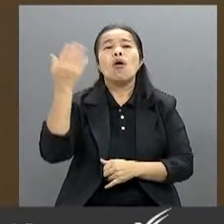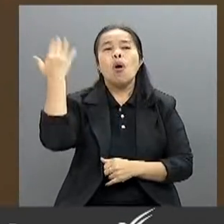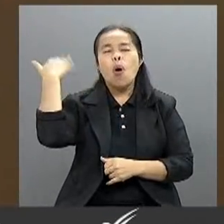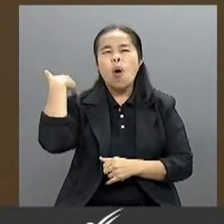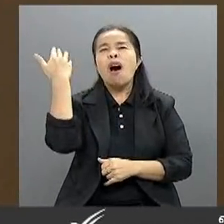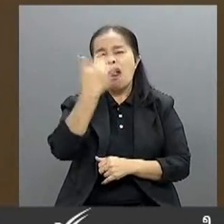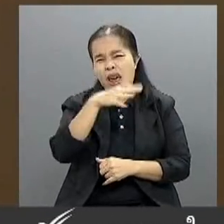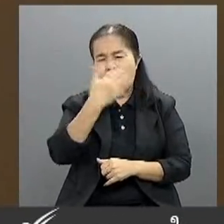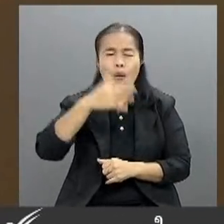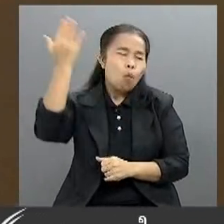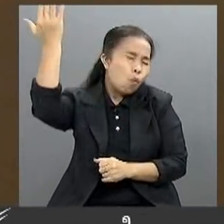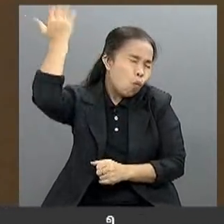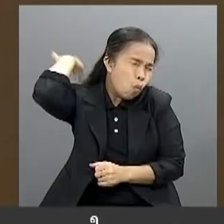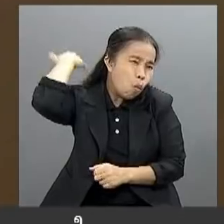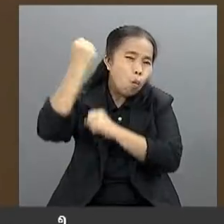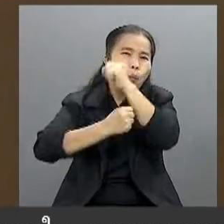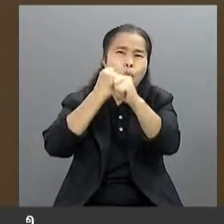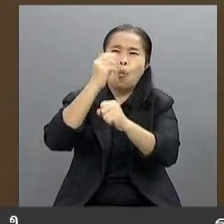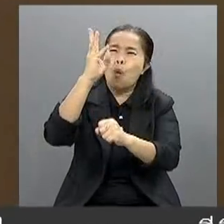ทศวรรษที่เกิดขึ้นนะครับคุณวิฐานความสัมพันธ์ของจีนและอินเดียเนี่ยร่วมๆมานานแค่ไหนแล้วครับจริงๆแล้วเนี่ยเคยทำสงครามกันนะคะเมื่อประมาณเกือบ60